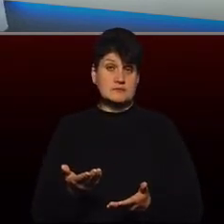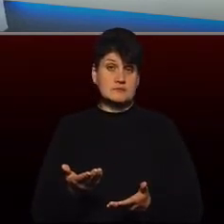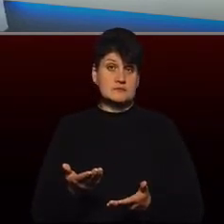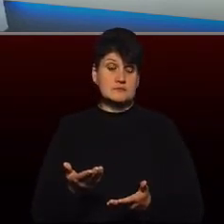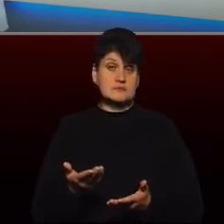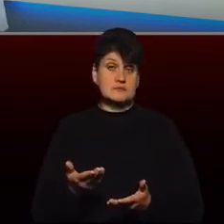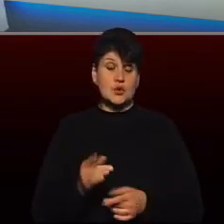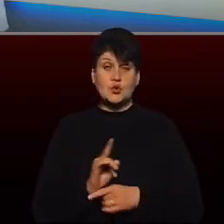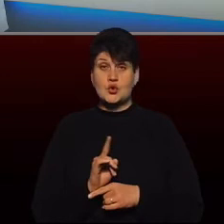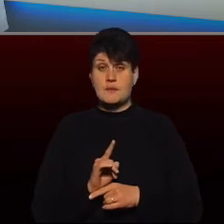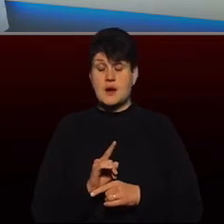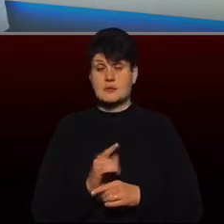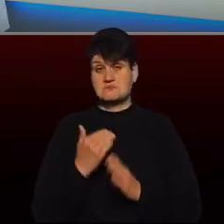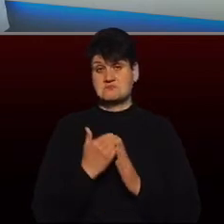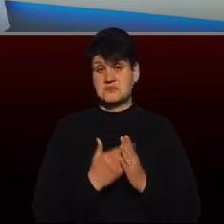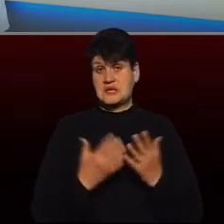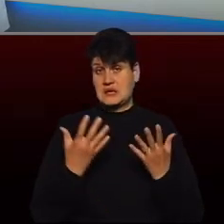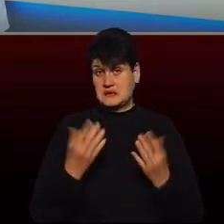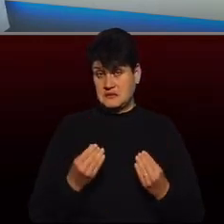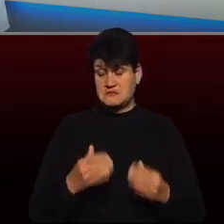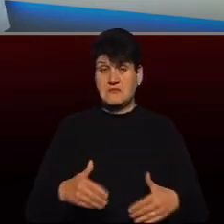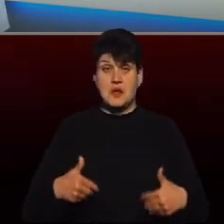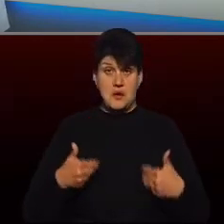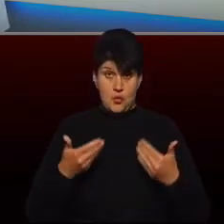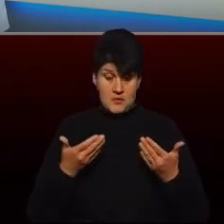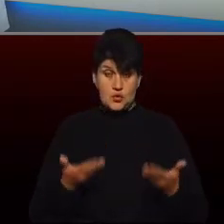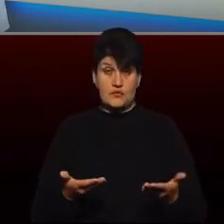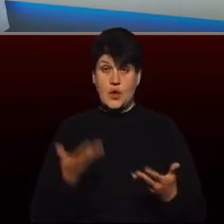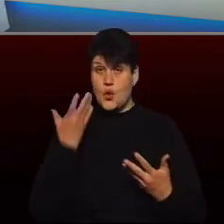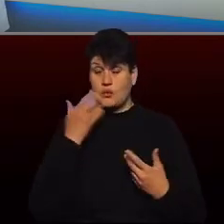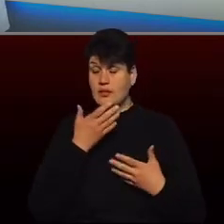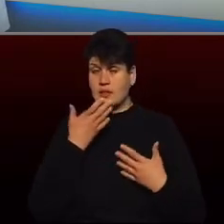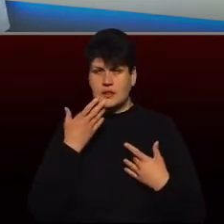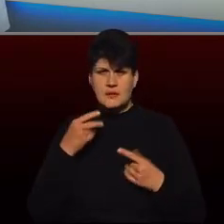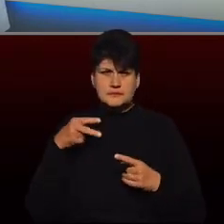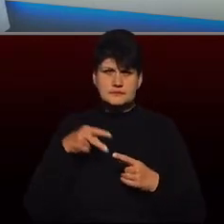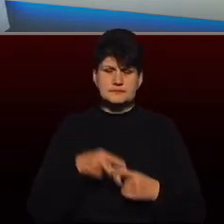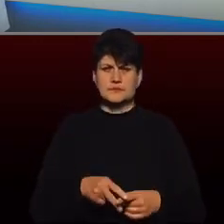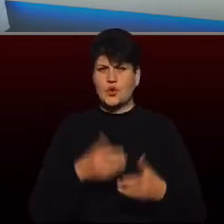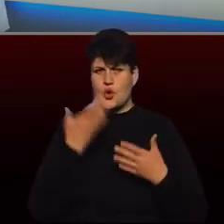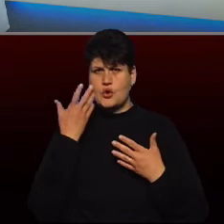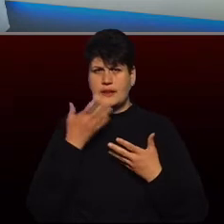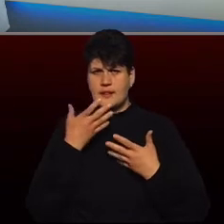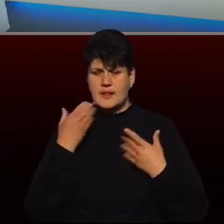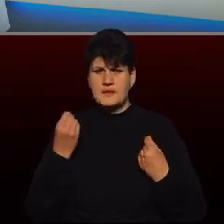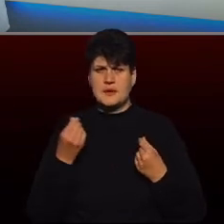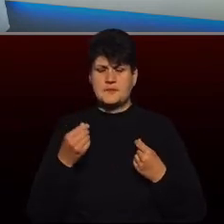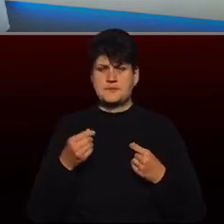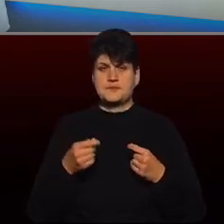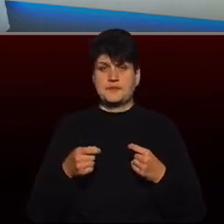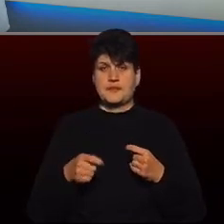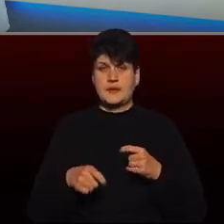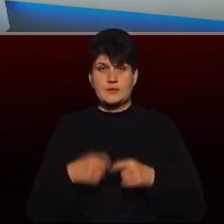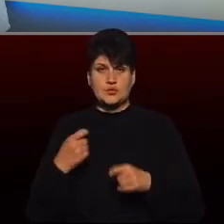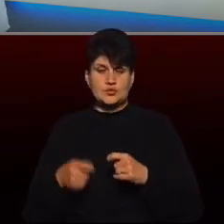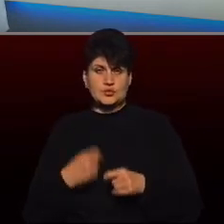нормальний розклад дня рекомендований, коли немає перевантажень, коли немає зловживань алкоголем,